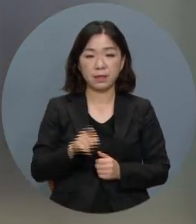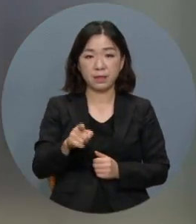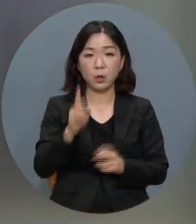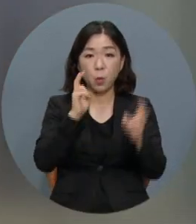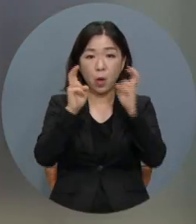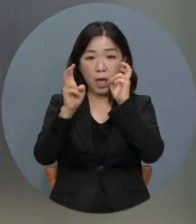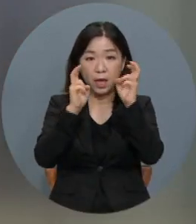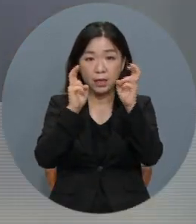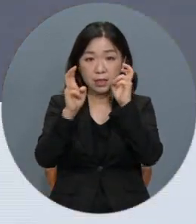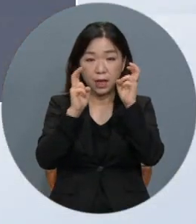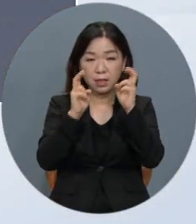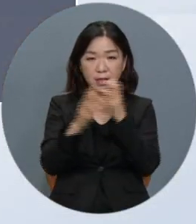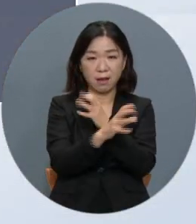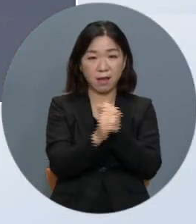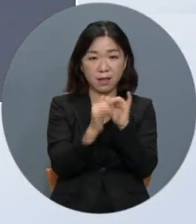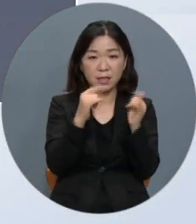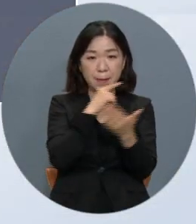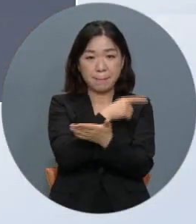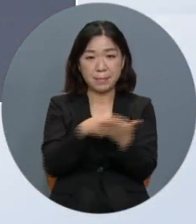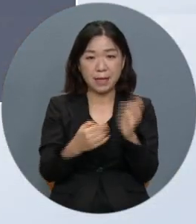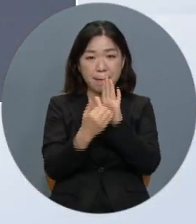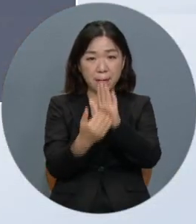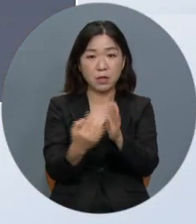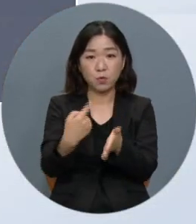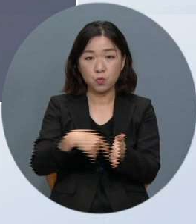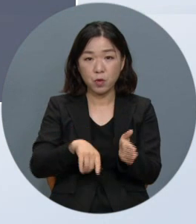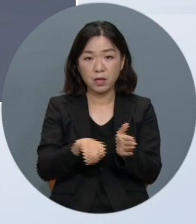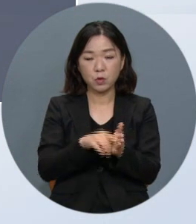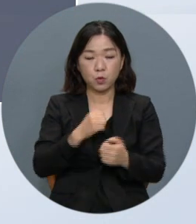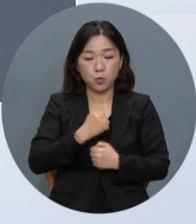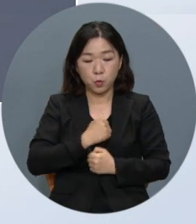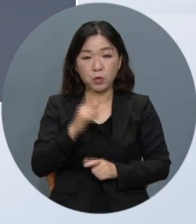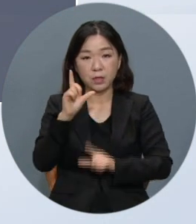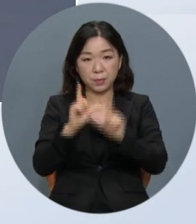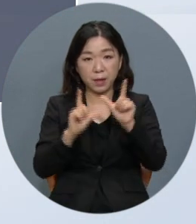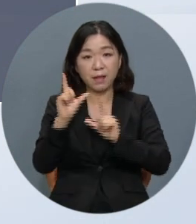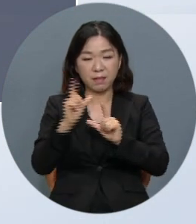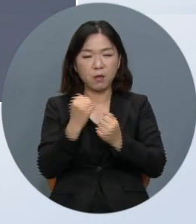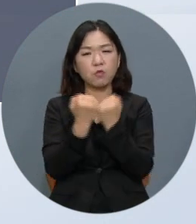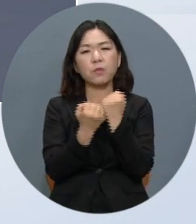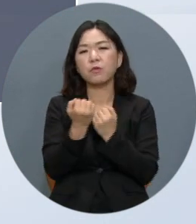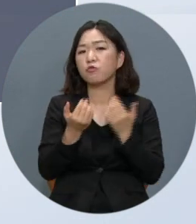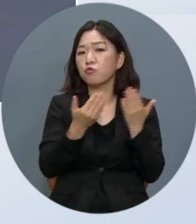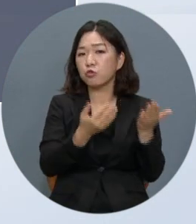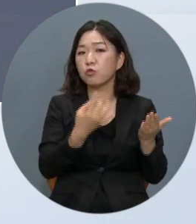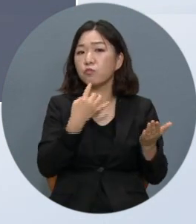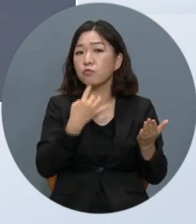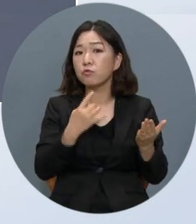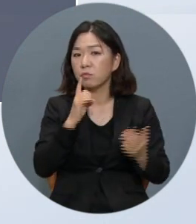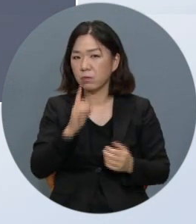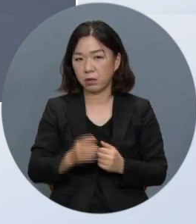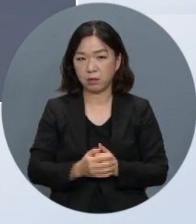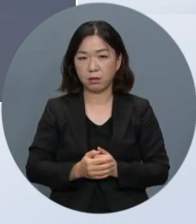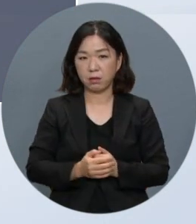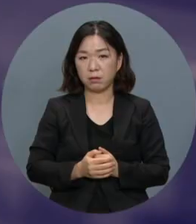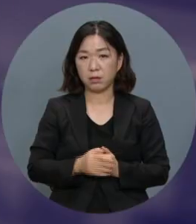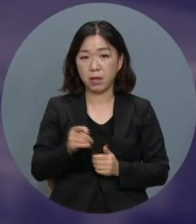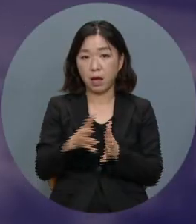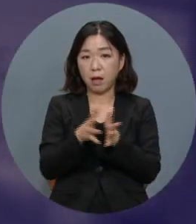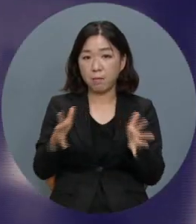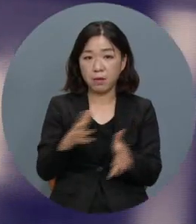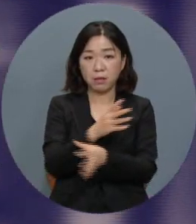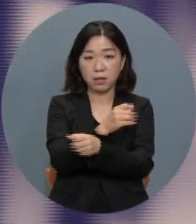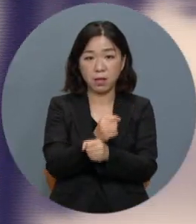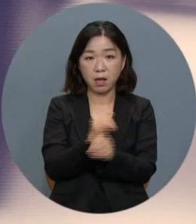업체는 계약자들의 피해를 막기 위해 주의사항을 강조했을 뿐 이라고 해명했습니다 이 아파트